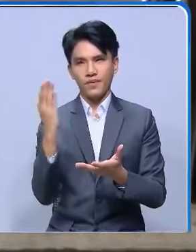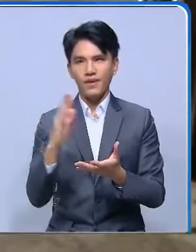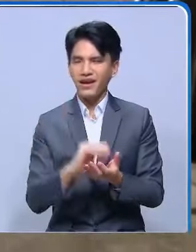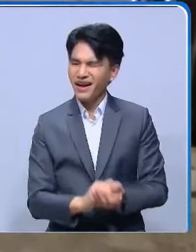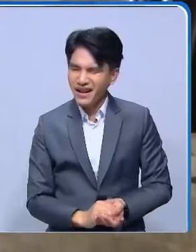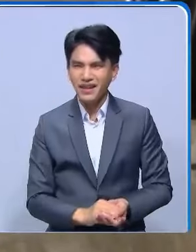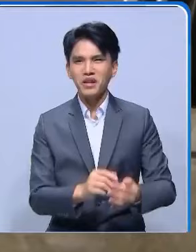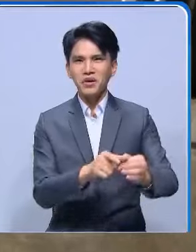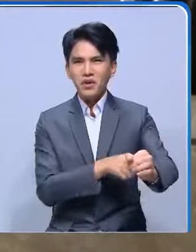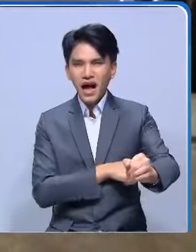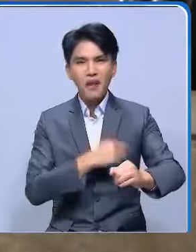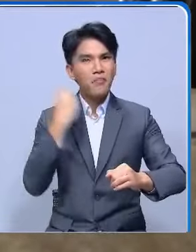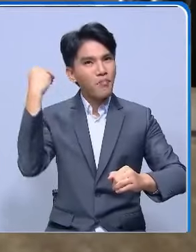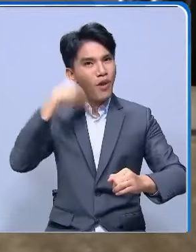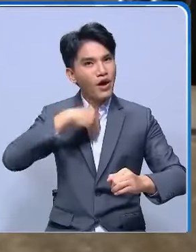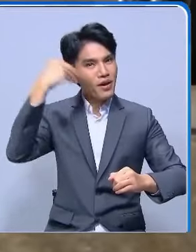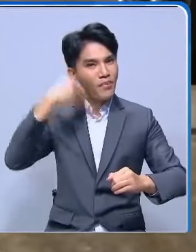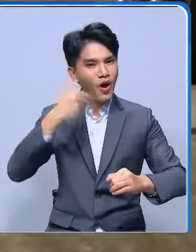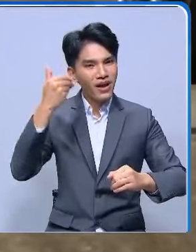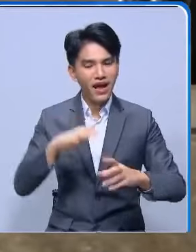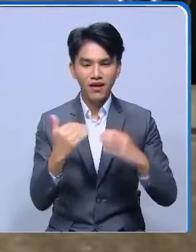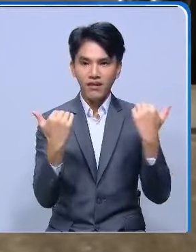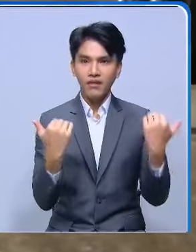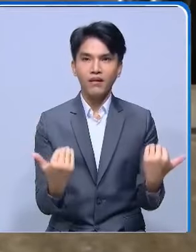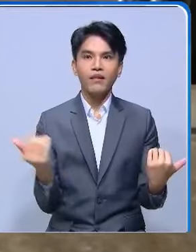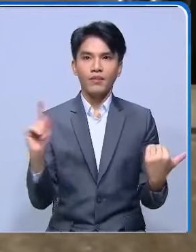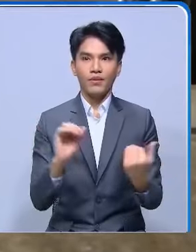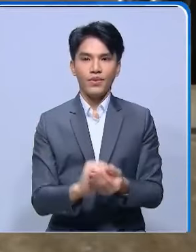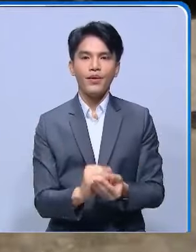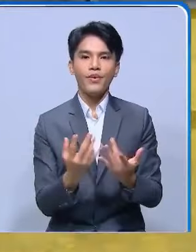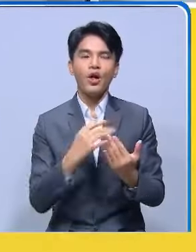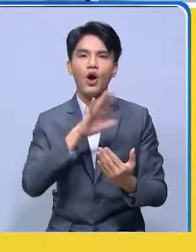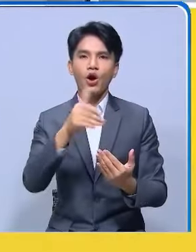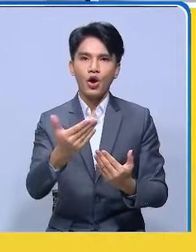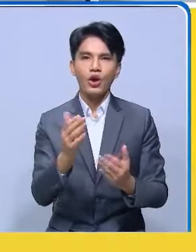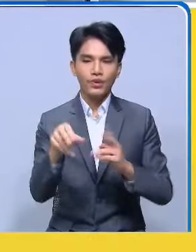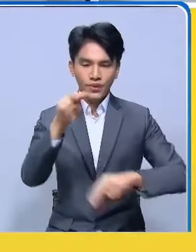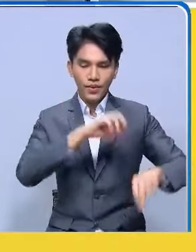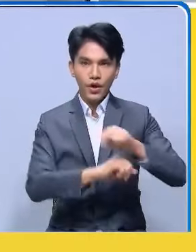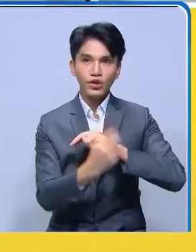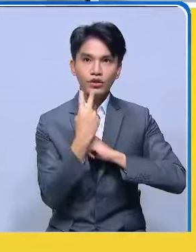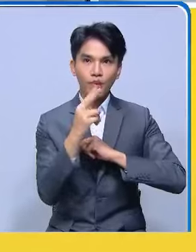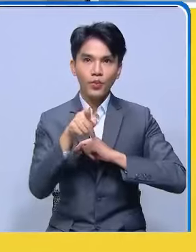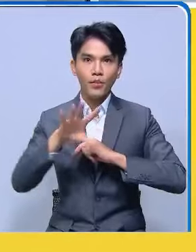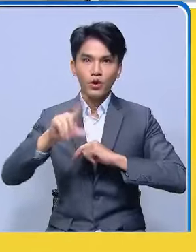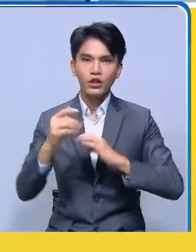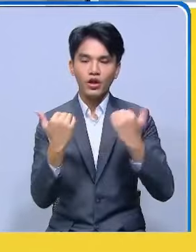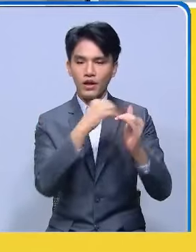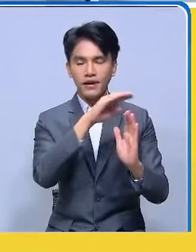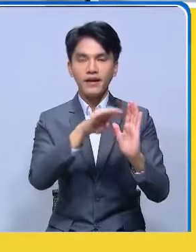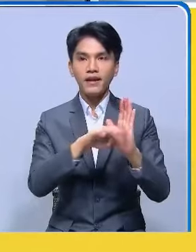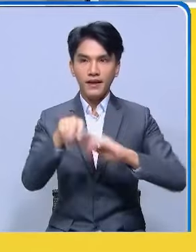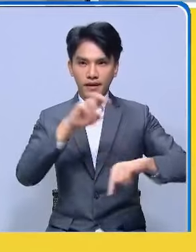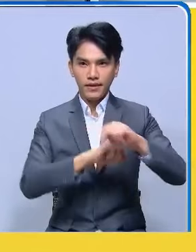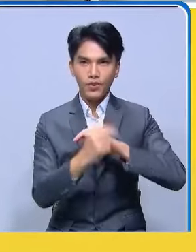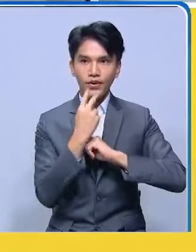ต่อเนื่องนะครับแต่ที่สุดแล้วเนี่ยแล้วผลของมันคืออะไรดังนั้นก็ต้องรอไปยังหน่วยงานที่มีการตรวจสอบอย่างปปช.นะครับว่าจะมีความคืบหน้าเรื่องประเด็น